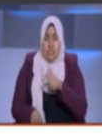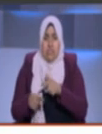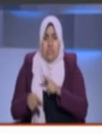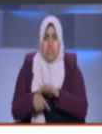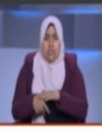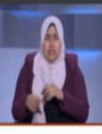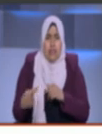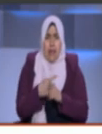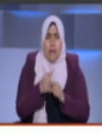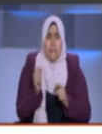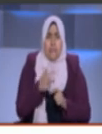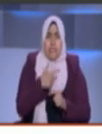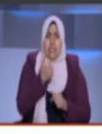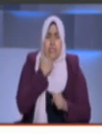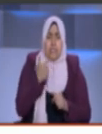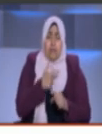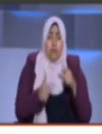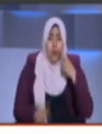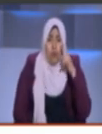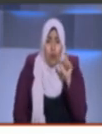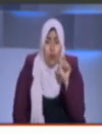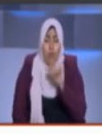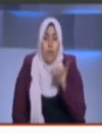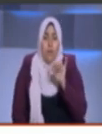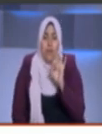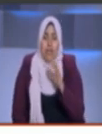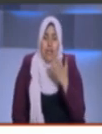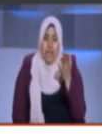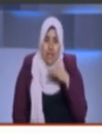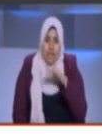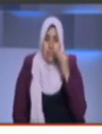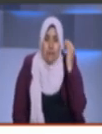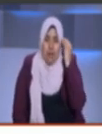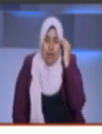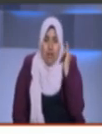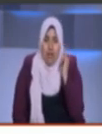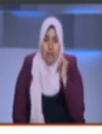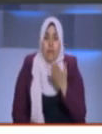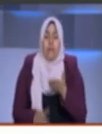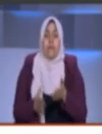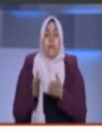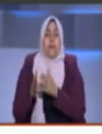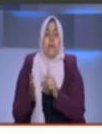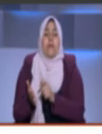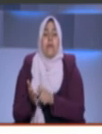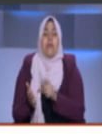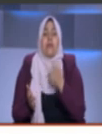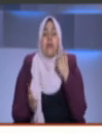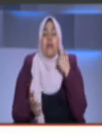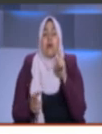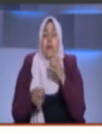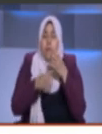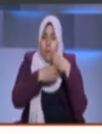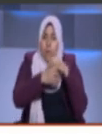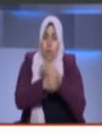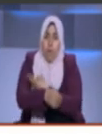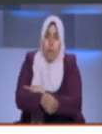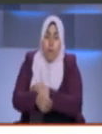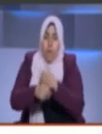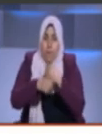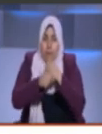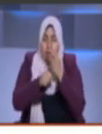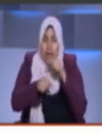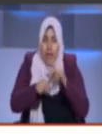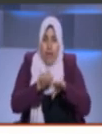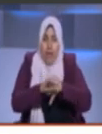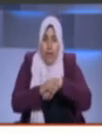نقطة هامة جدا دينا لابد من الإشارة إليها، هذا المختبر الذي أو المعمل